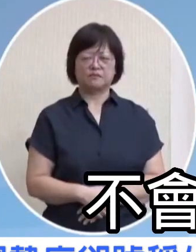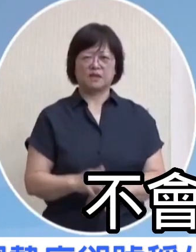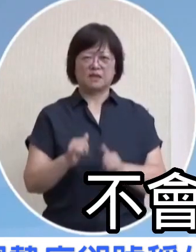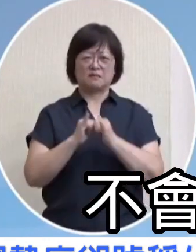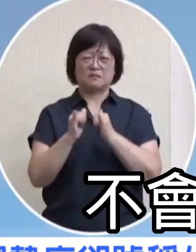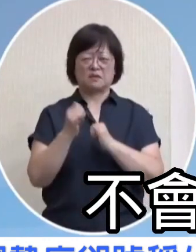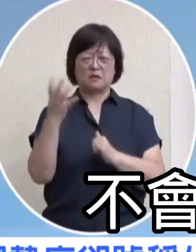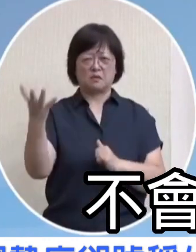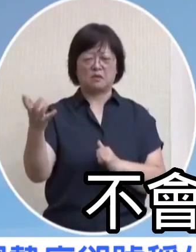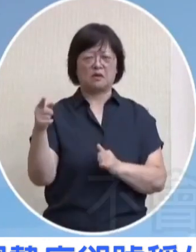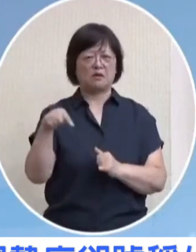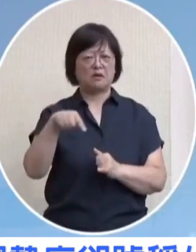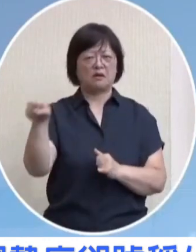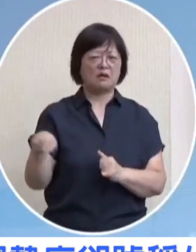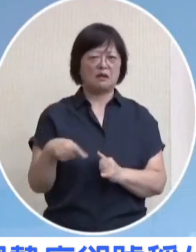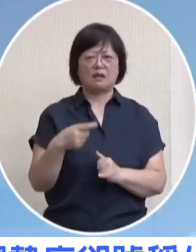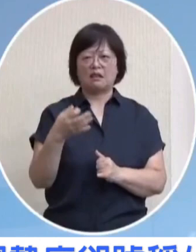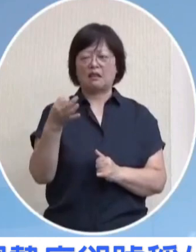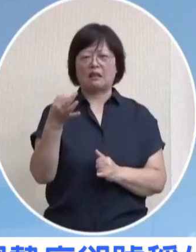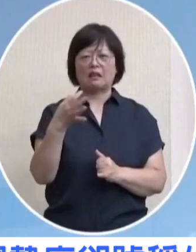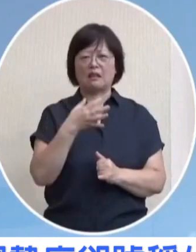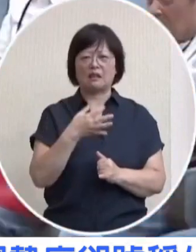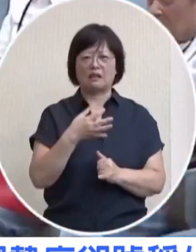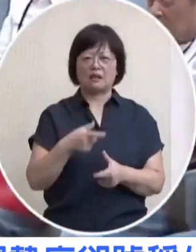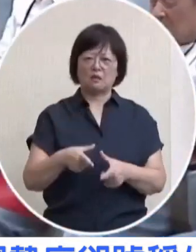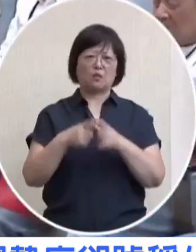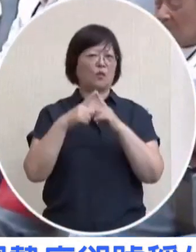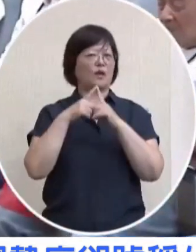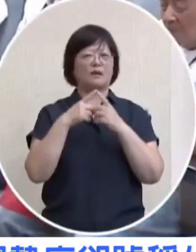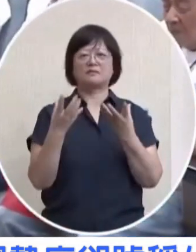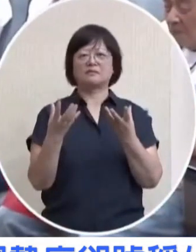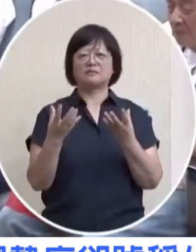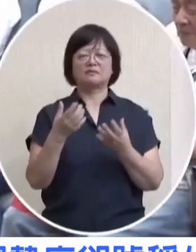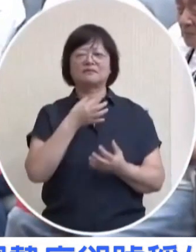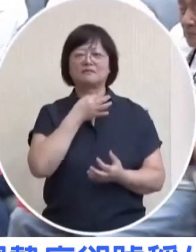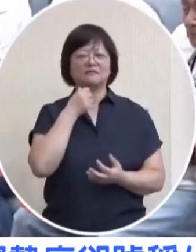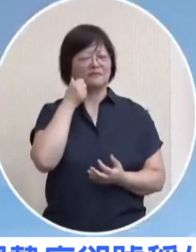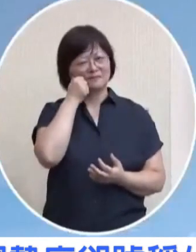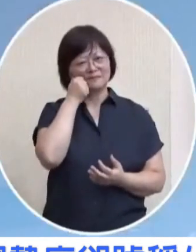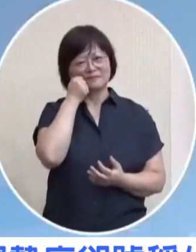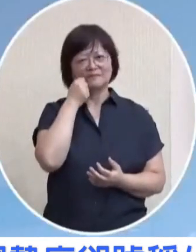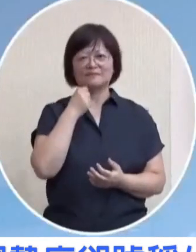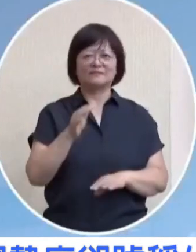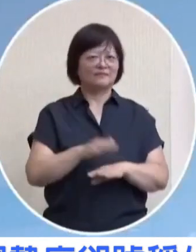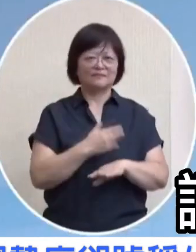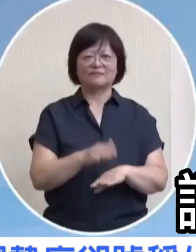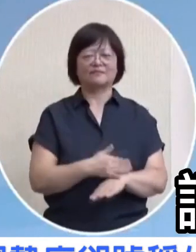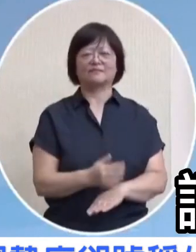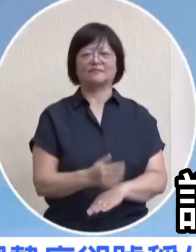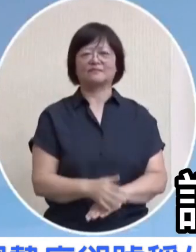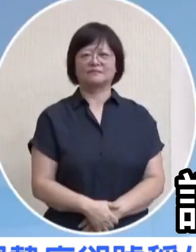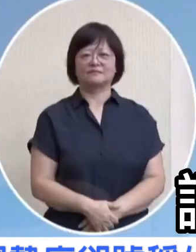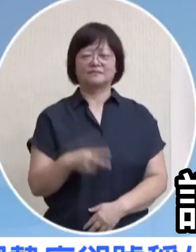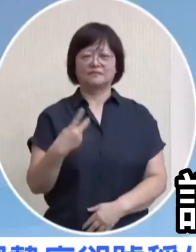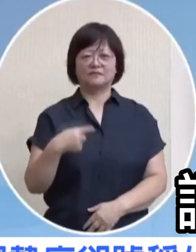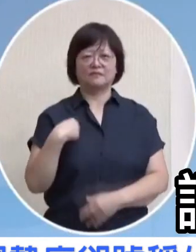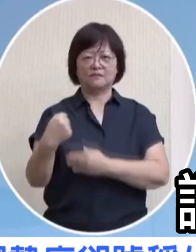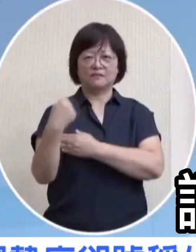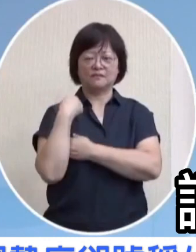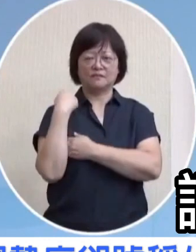血本无归无归。我保证，我将倾全力让健保基